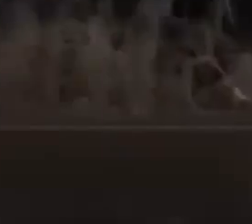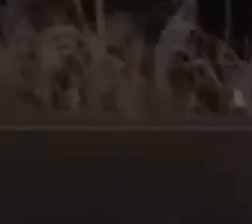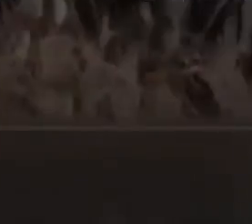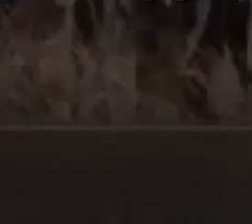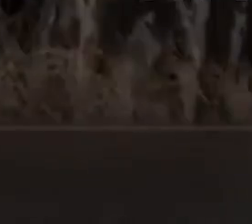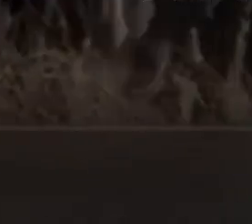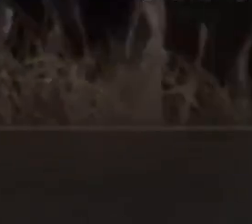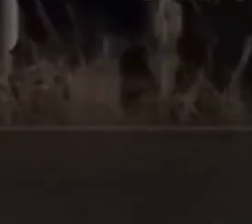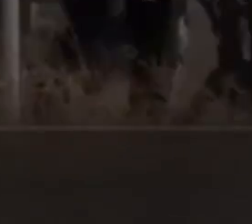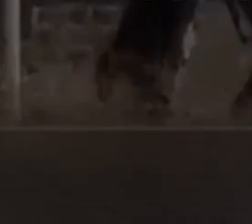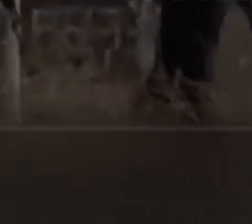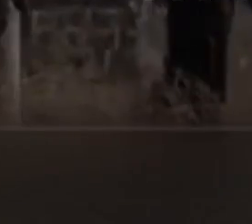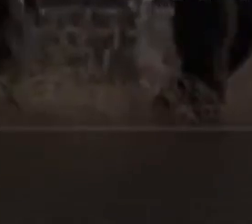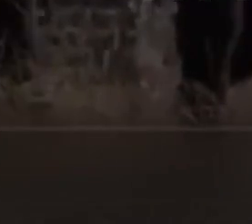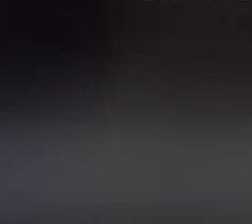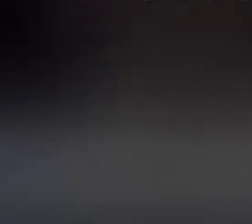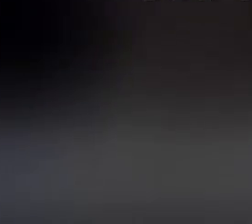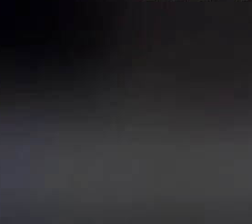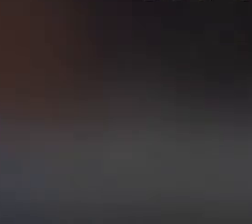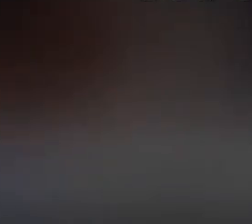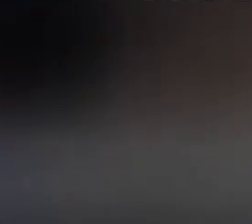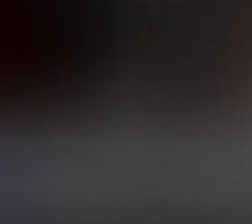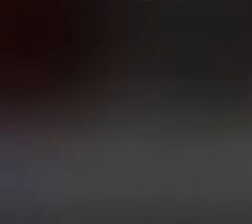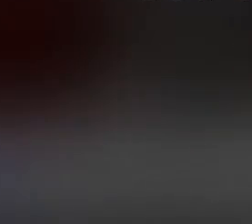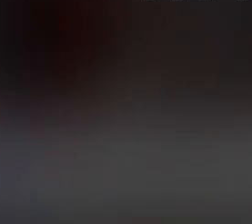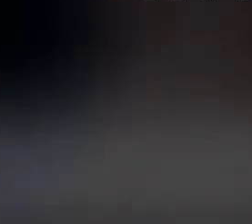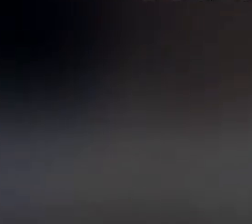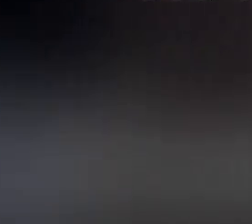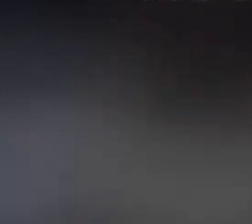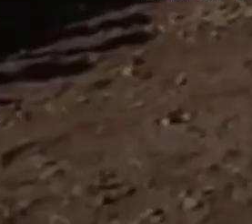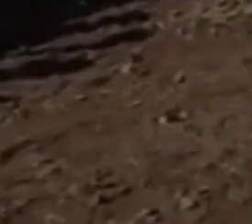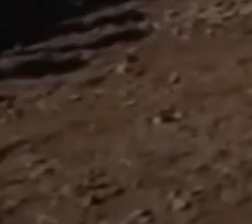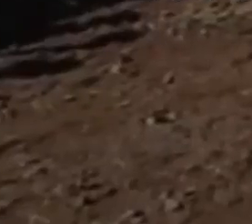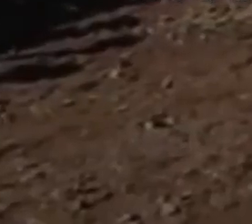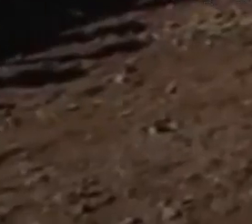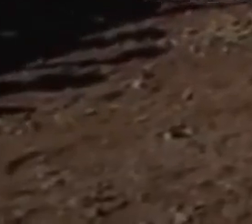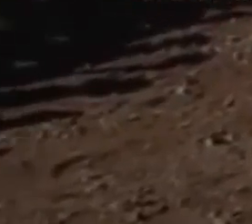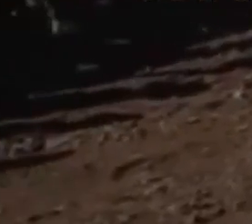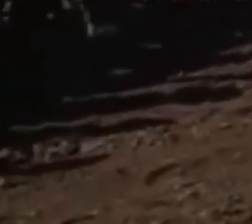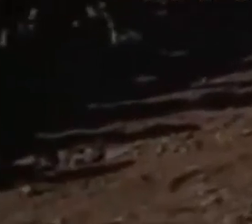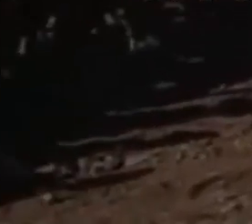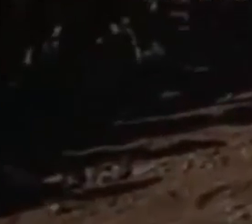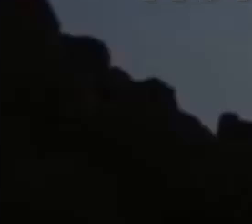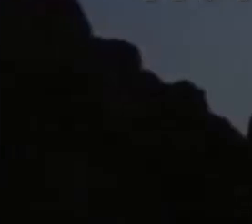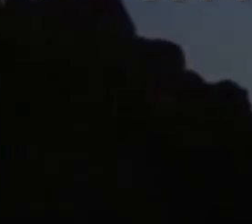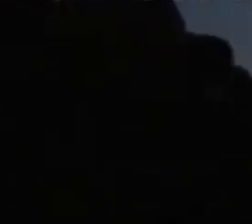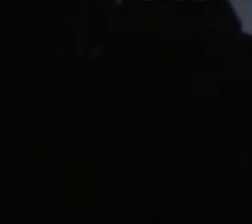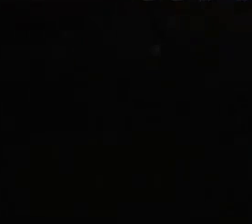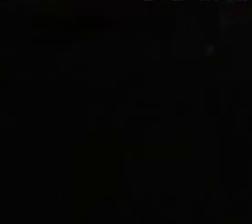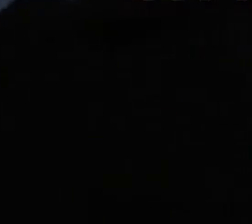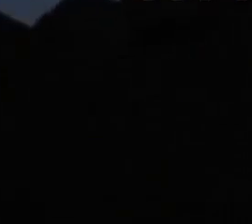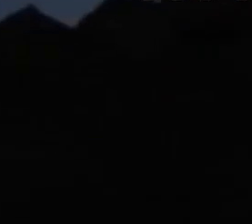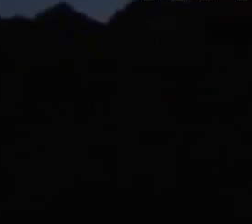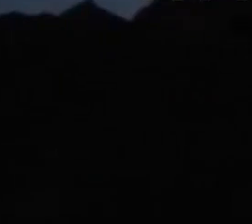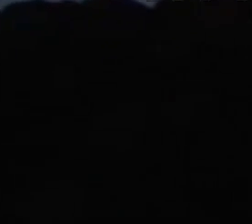עצוב. ההסכם להרחקת איראן, חשש גובר בישראל. כוחות אסד שמתקרבים לגולן